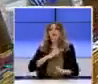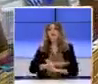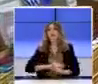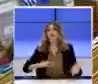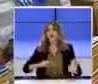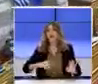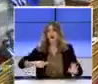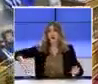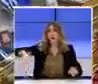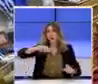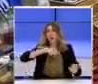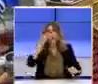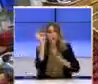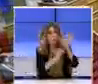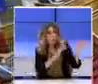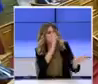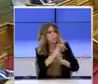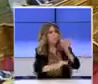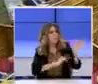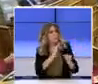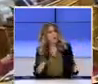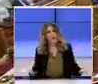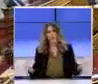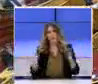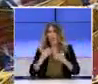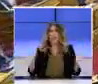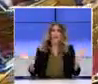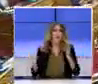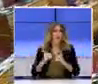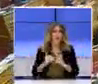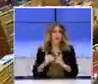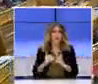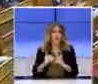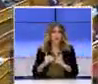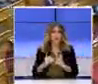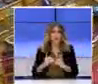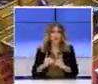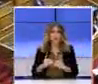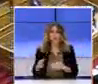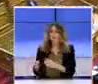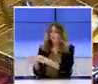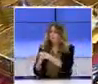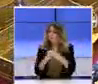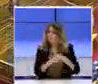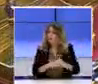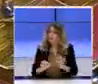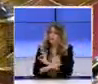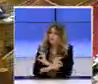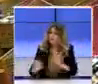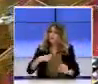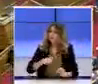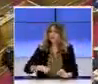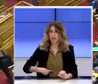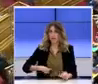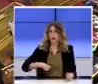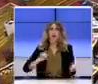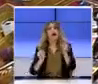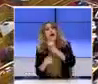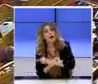των βουλευτών, των εκπροσώπων της αντιπολίτευσης, το είδαμε από εκπροσώπους της